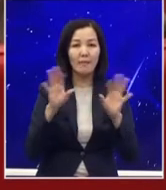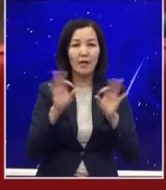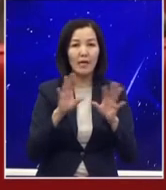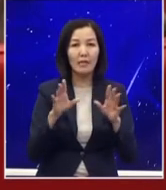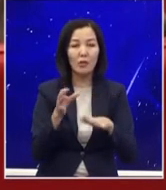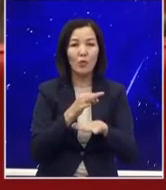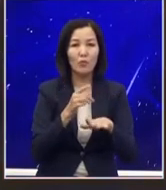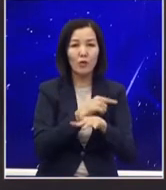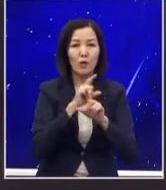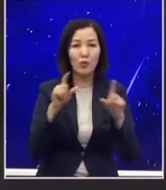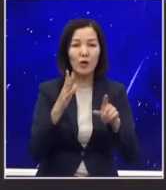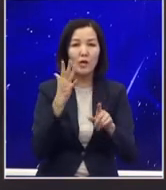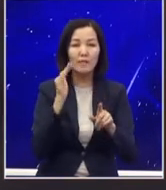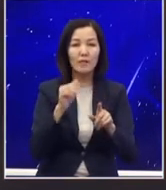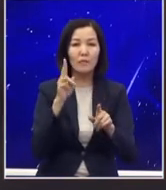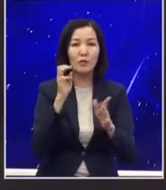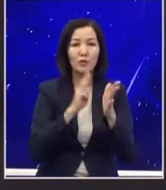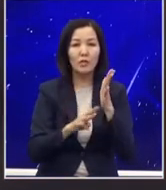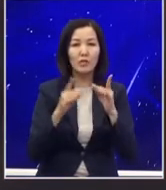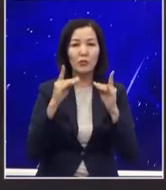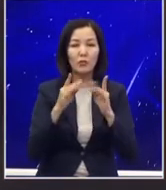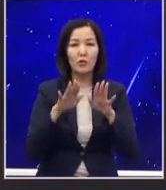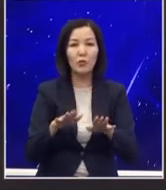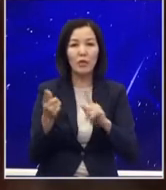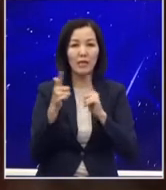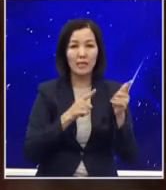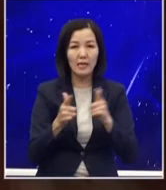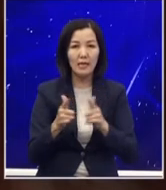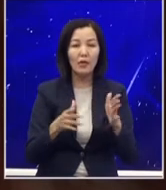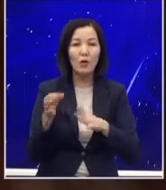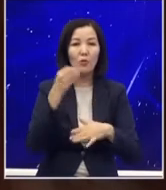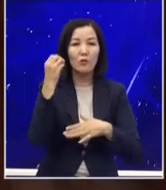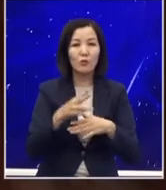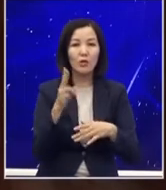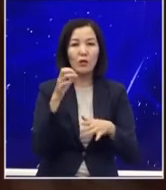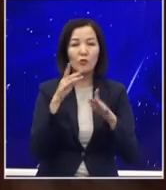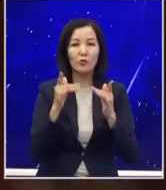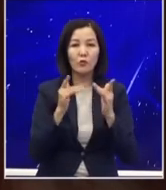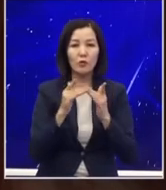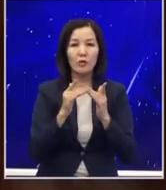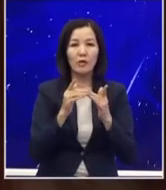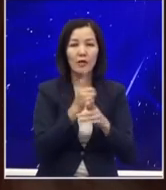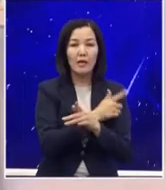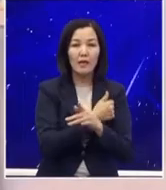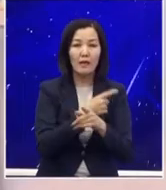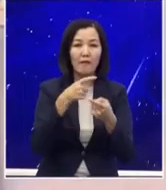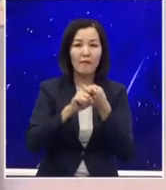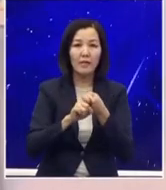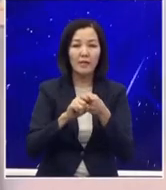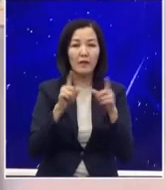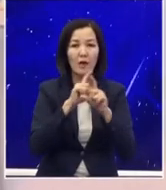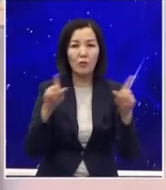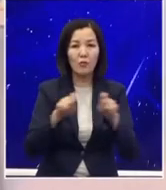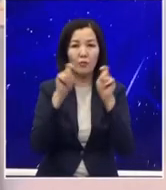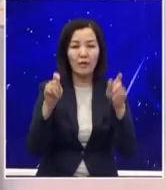ауруханаларда 5280 төсек орын әзірленген. Сондай-ақ облыс орталығында 200 төсектік модульдік инфекциялық аурухана